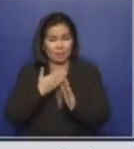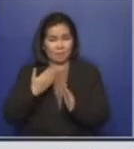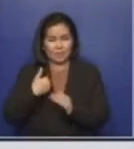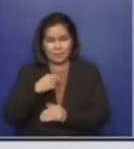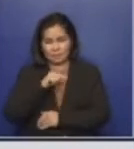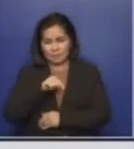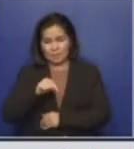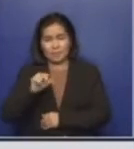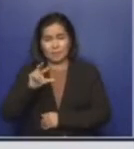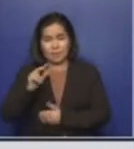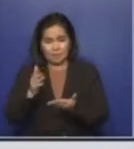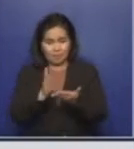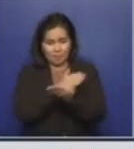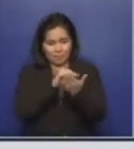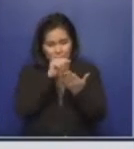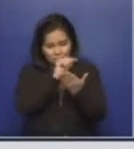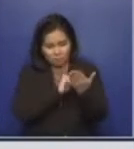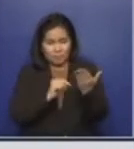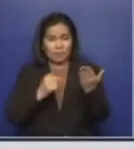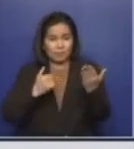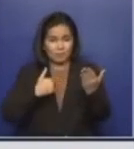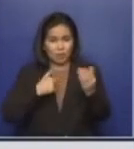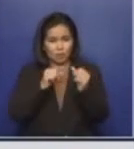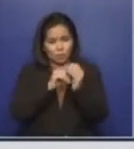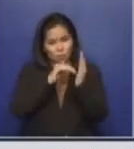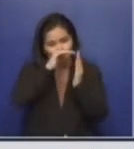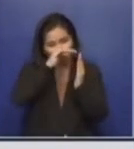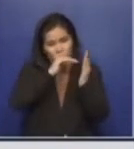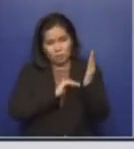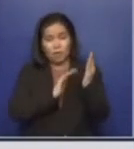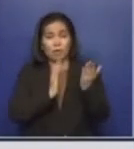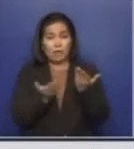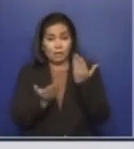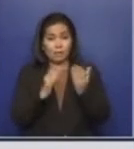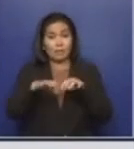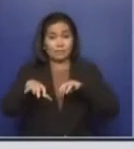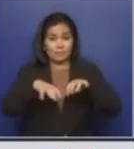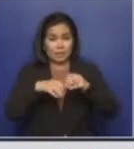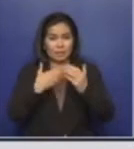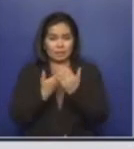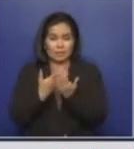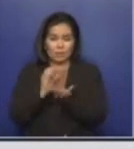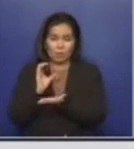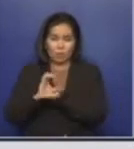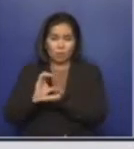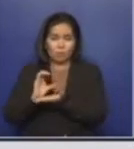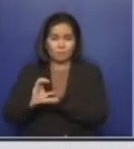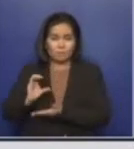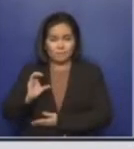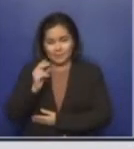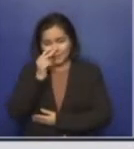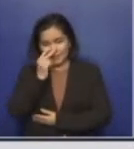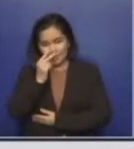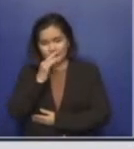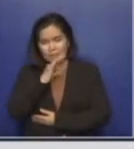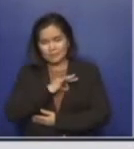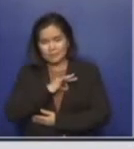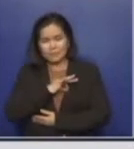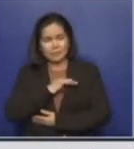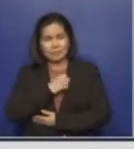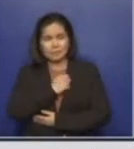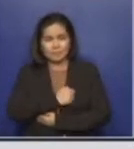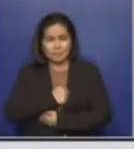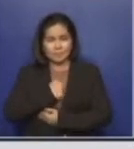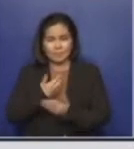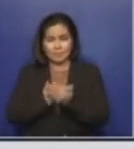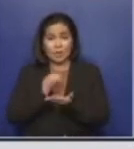ระจายออกแล้วแต่ละภาคแต่ละจังหวัดงบประมาณดูแล้วผมก็เศร้าใจนะ800ล้าน